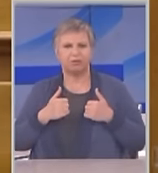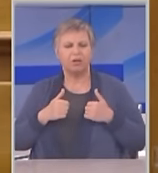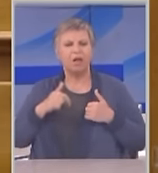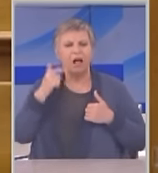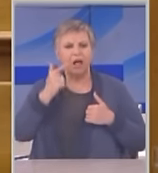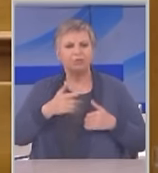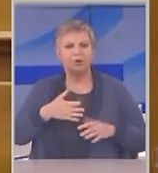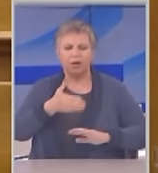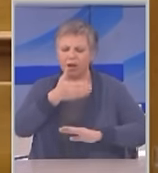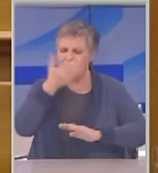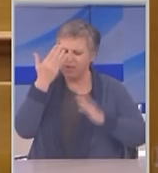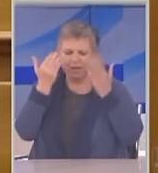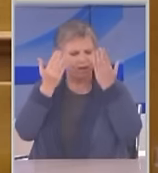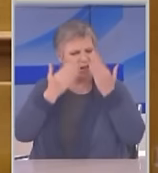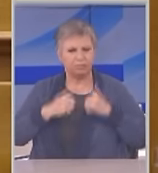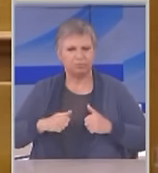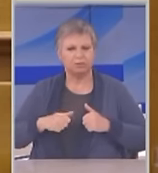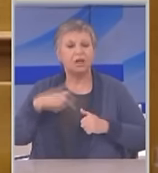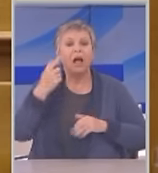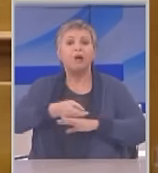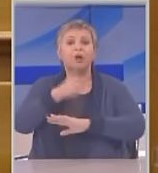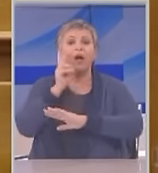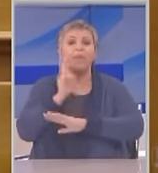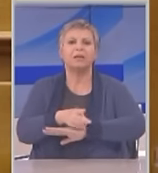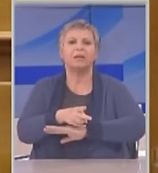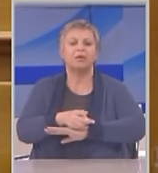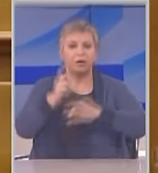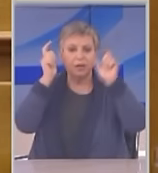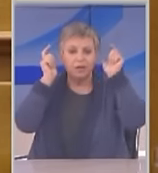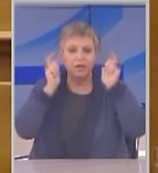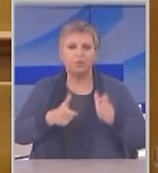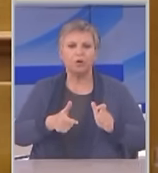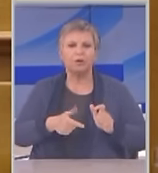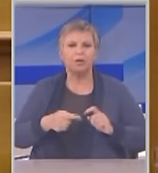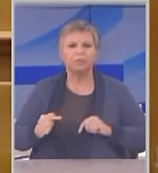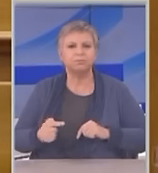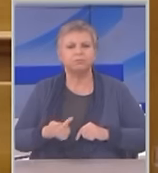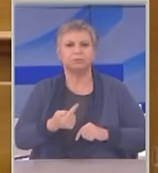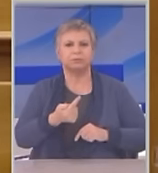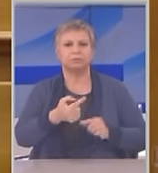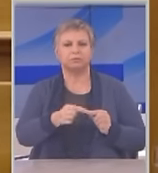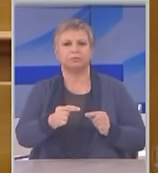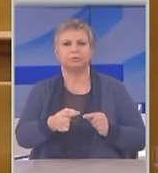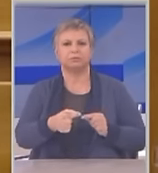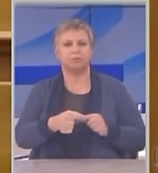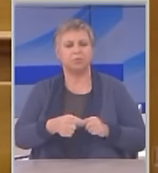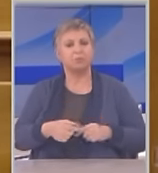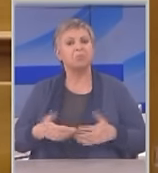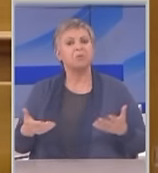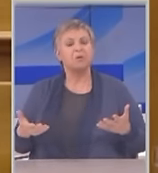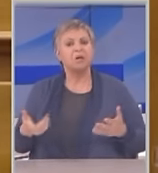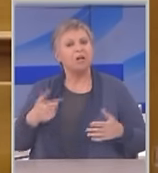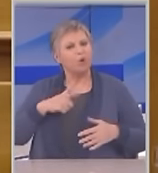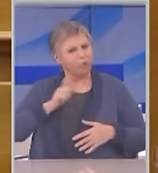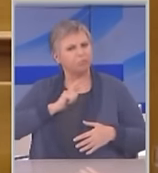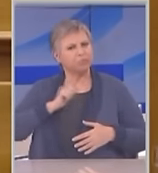είναι επικίνδυνο για την ίδια τη δημοκρατία. Και αντί για μια θαραλέα αυτοκριτική για όλα αυτά που συνέβησαν